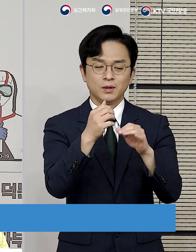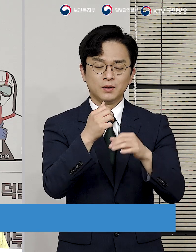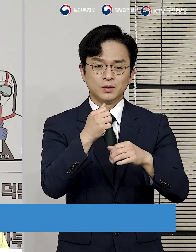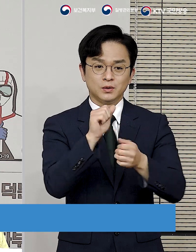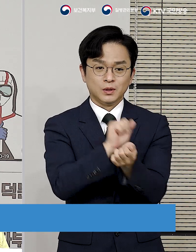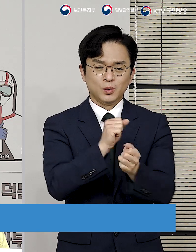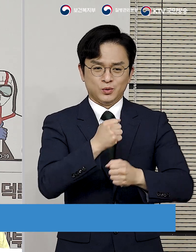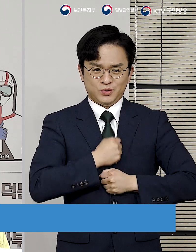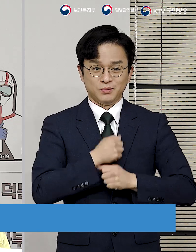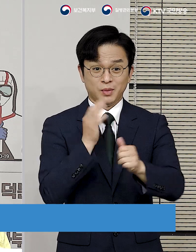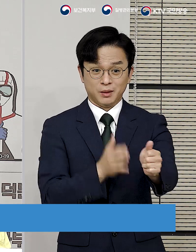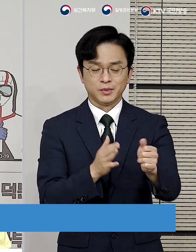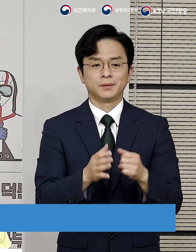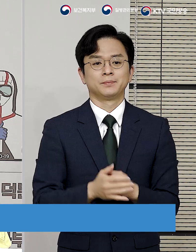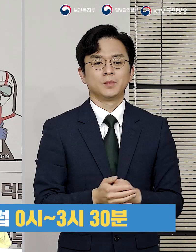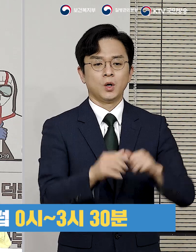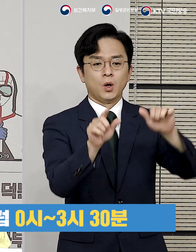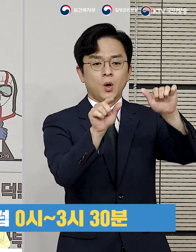주시기를 바랍니다.